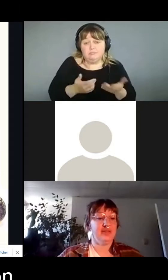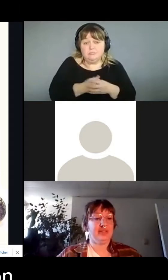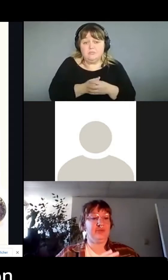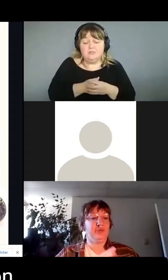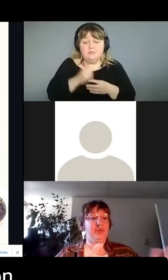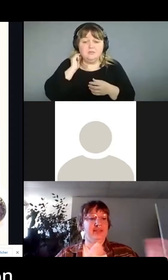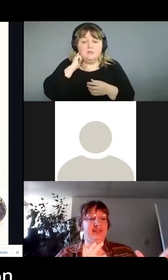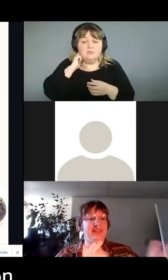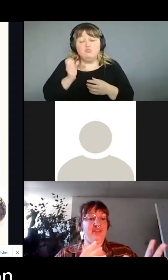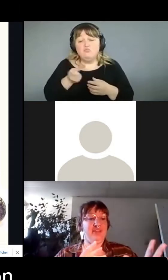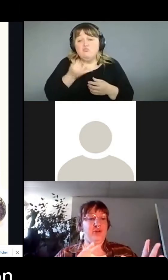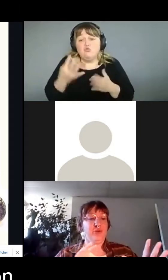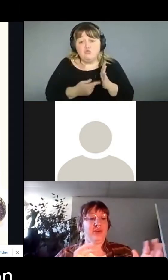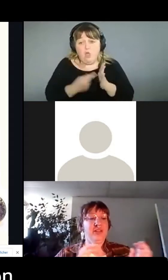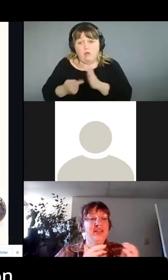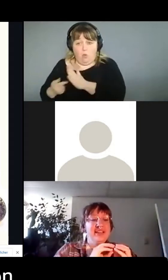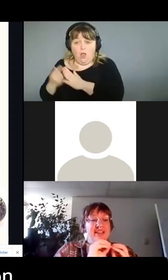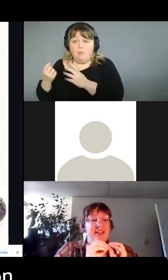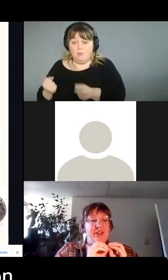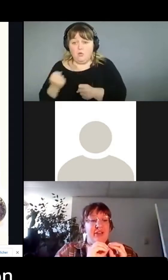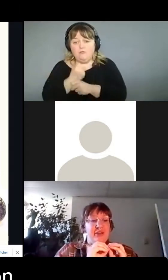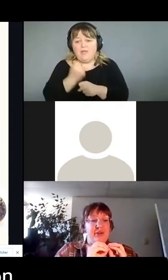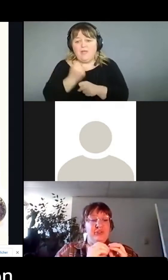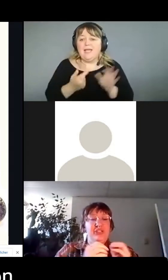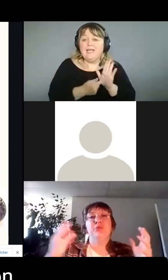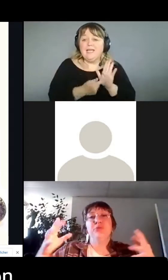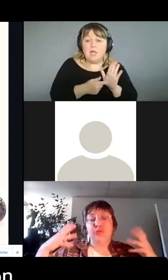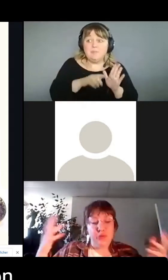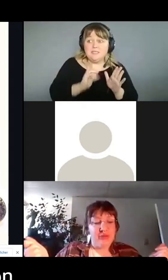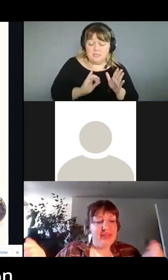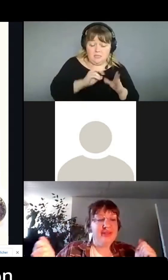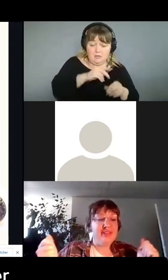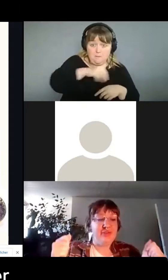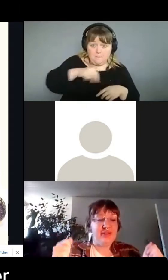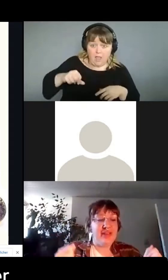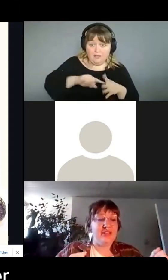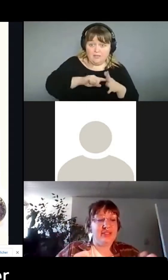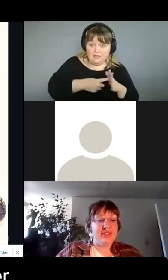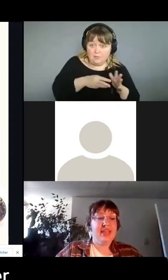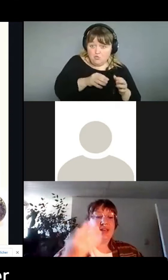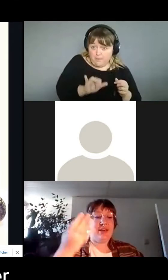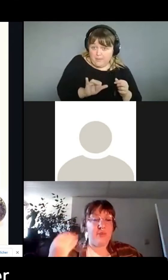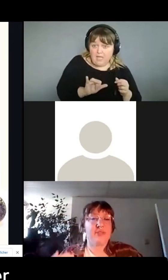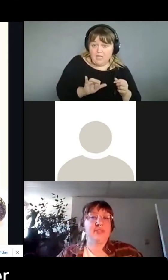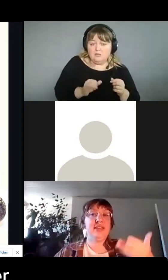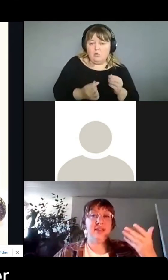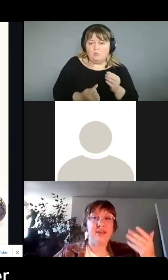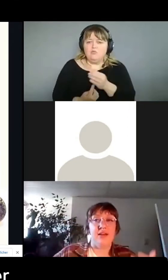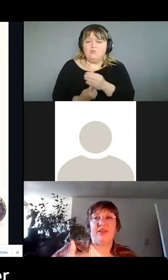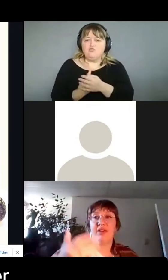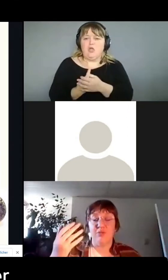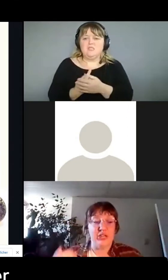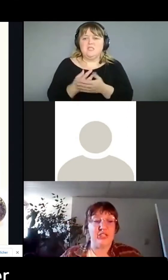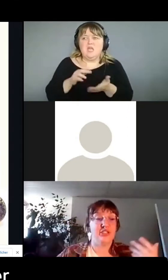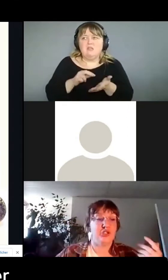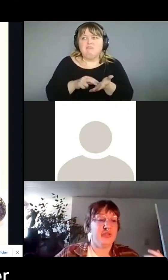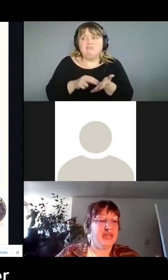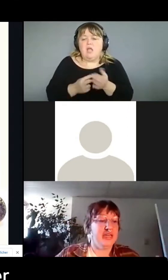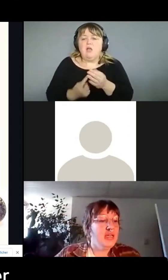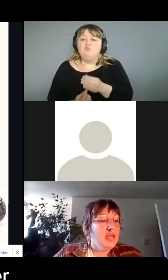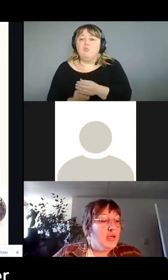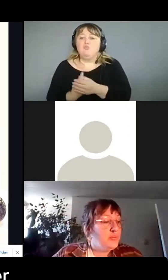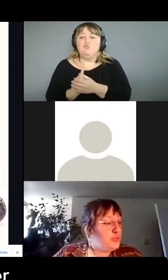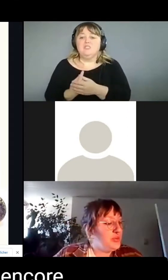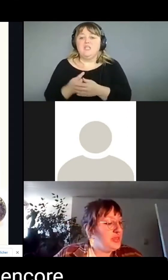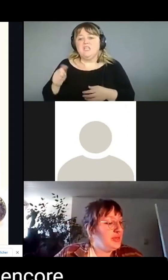Donc, si vous plantez environ là, au début du mois de mai, ça devrait sortir, commencer environ vers le 10